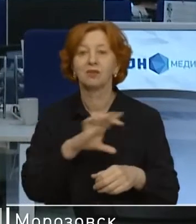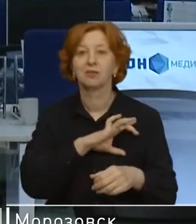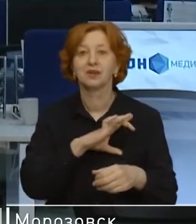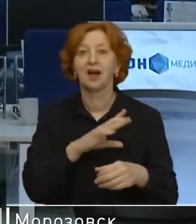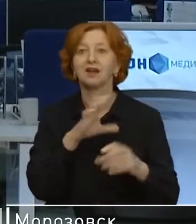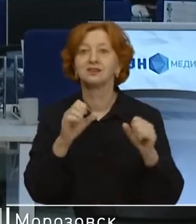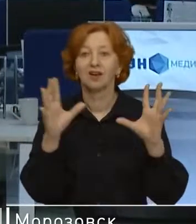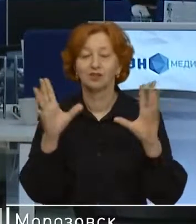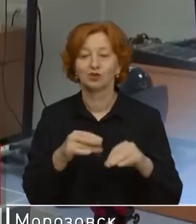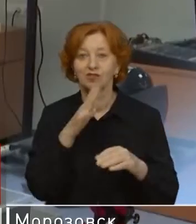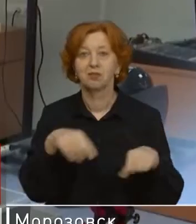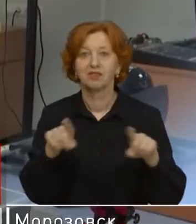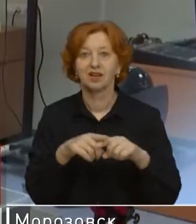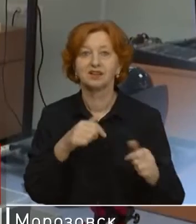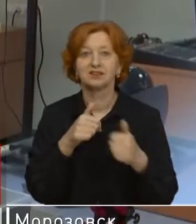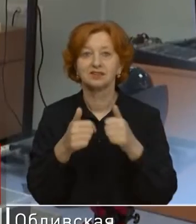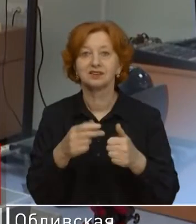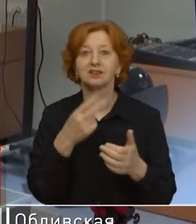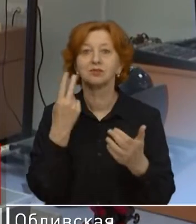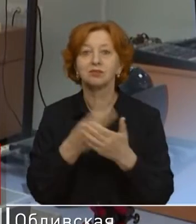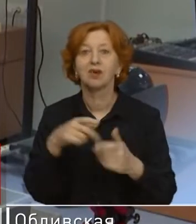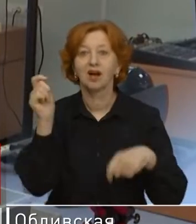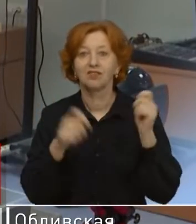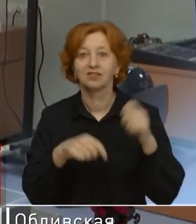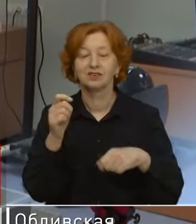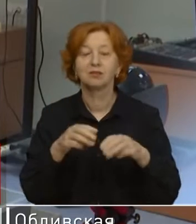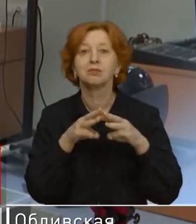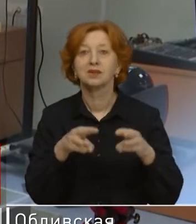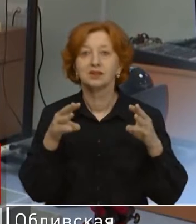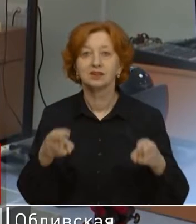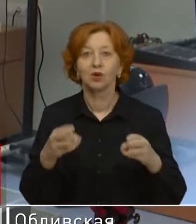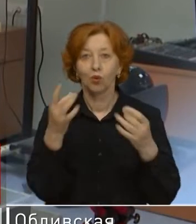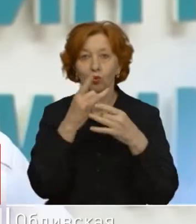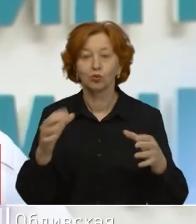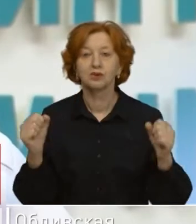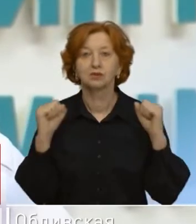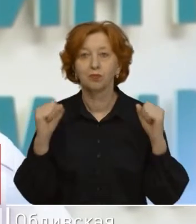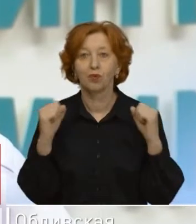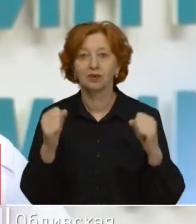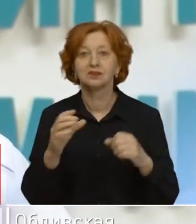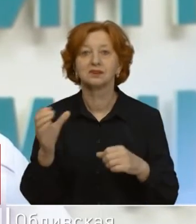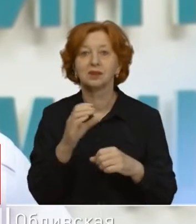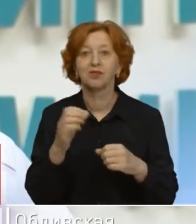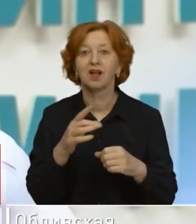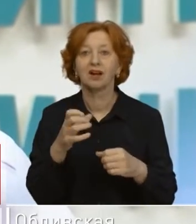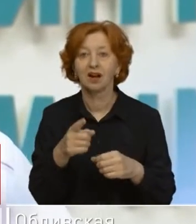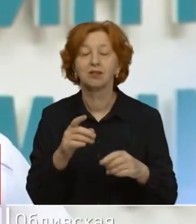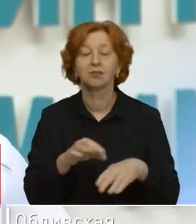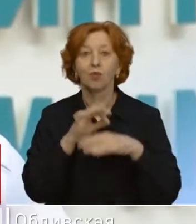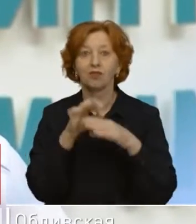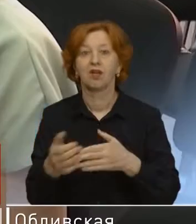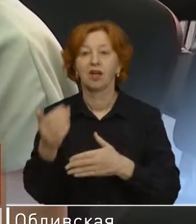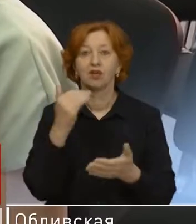время участия в таких соревнованиях. На пресс-конференции министр по физической культуре и спорту области Самвел Аракелян подвел